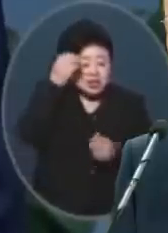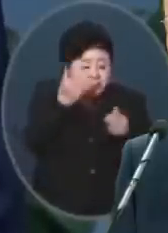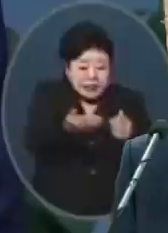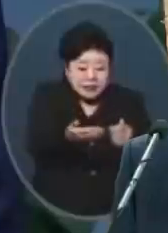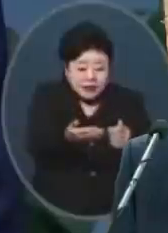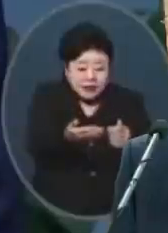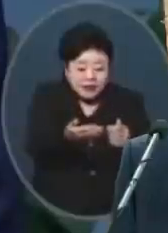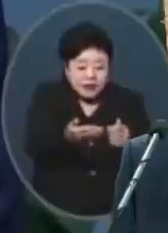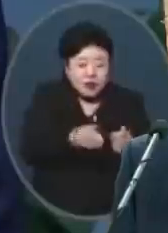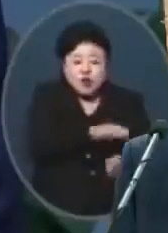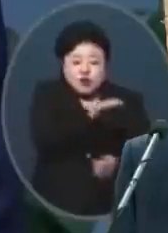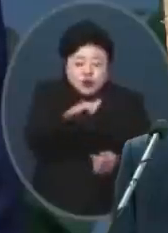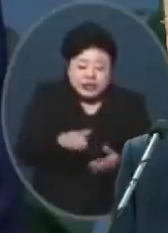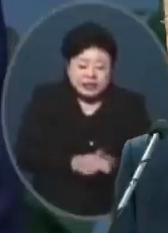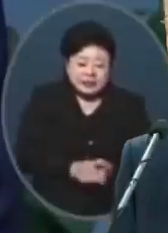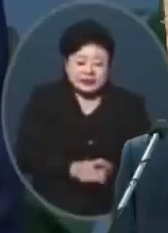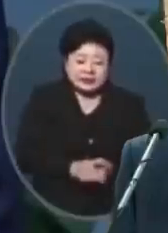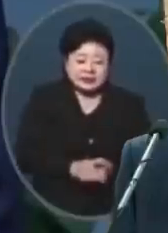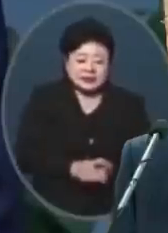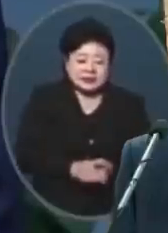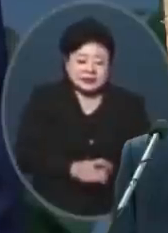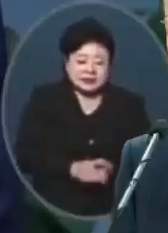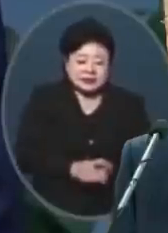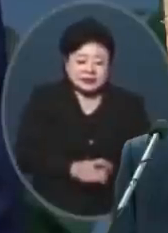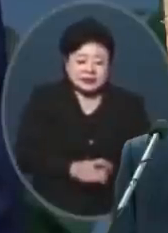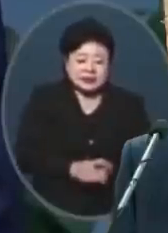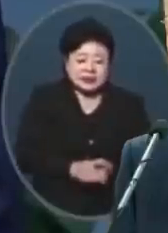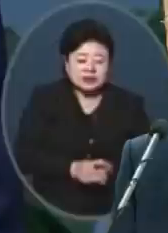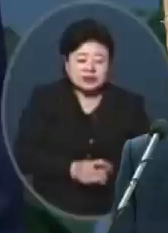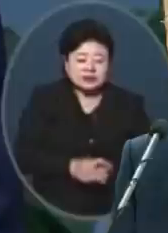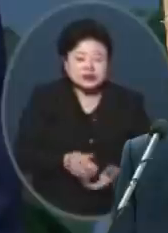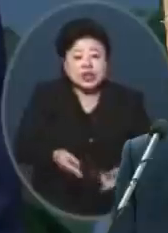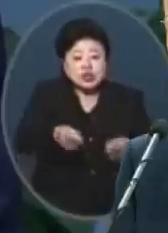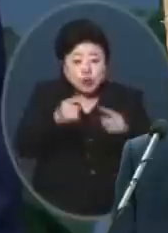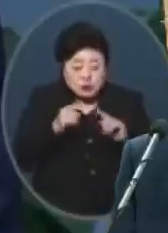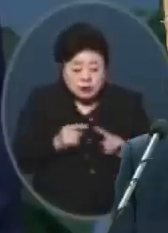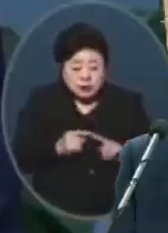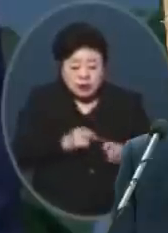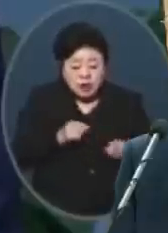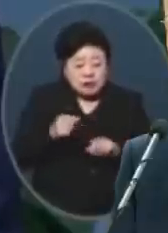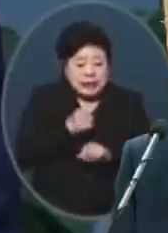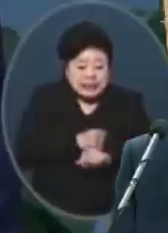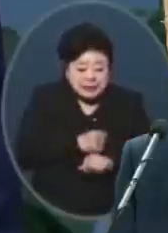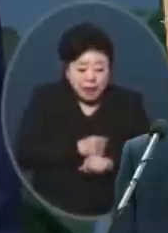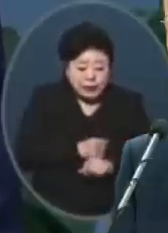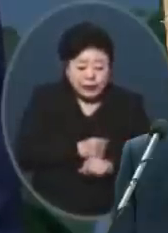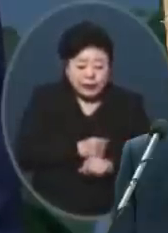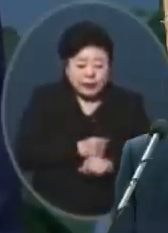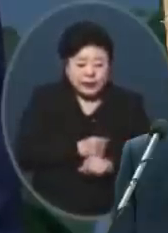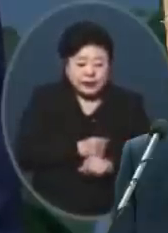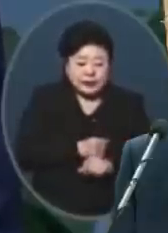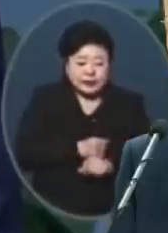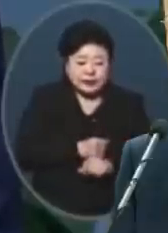성령이 우리 영혼 속에 들어가서 역사하시면